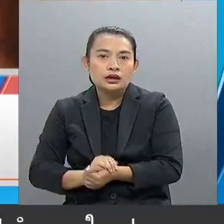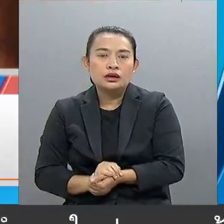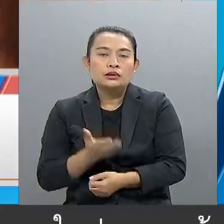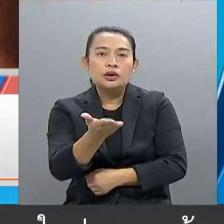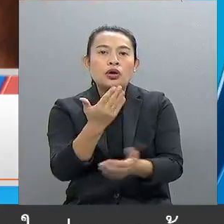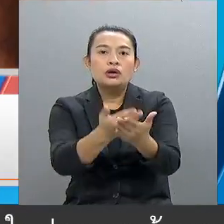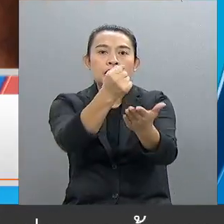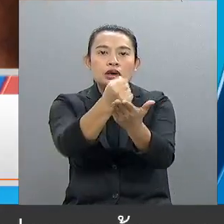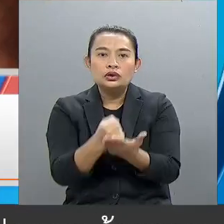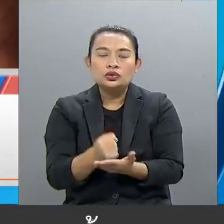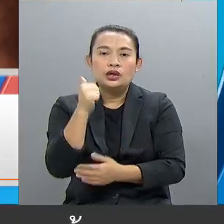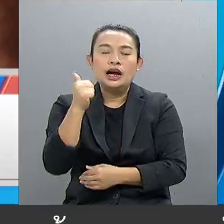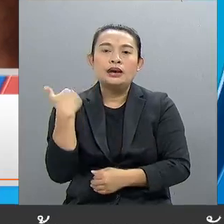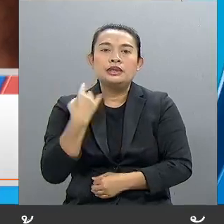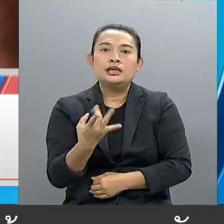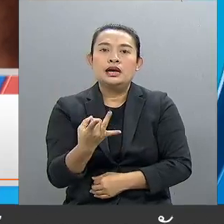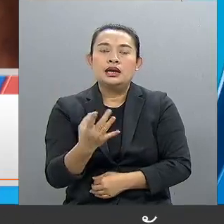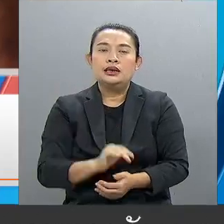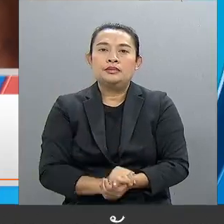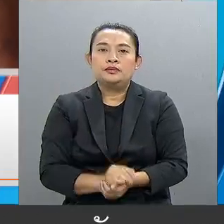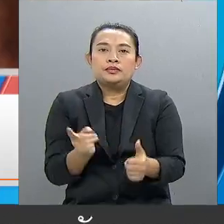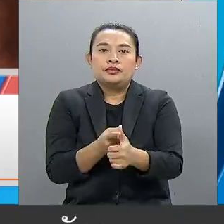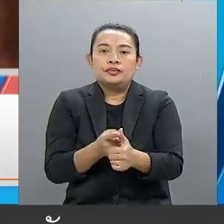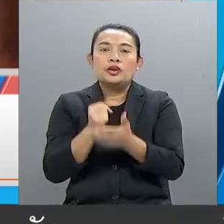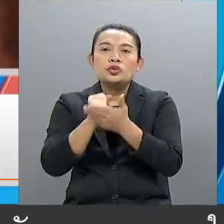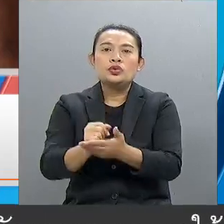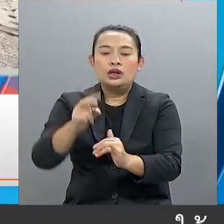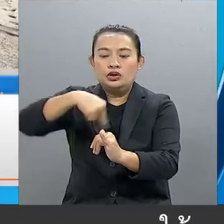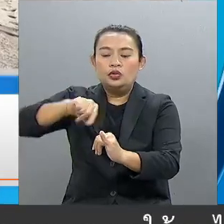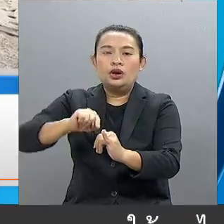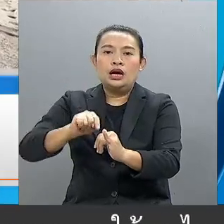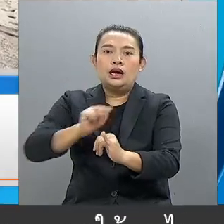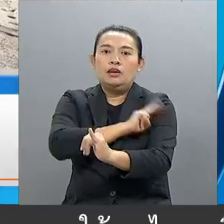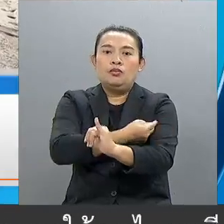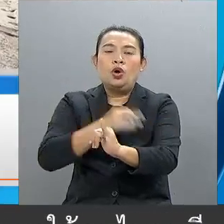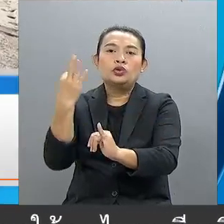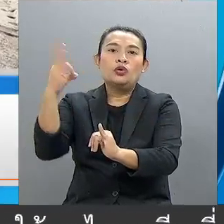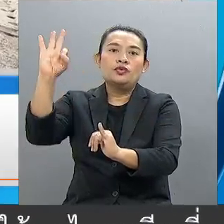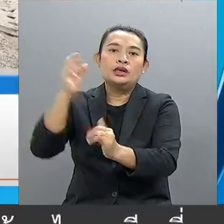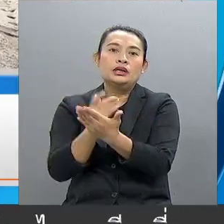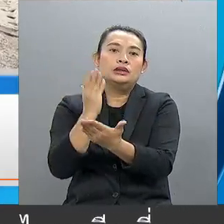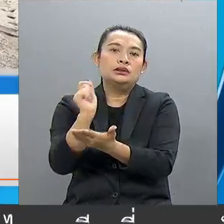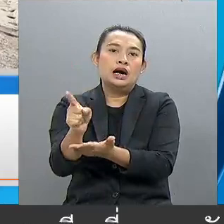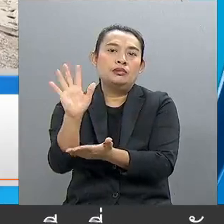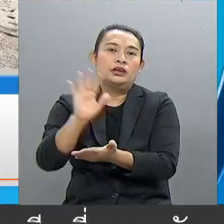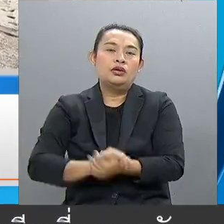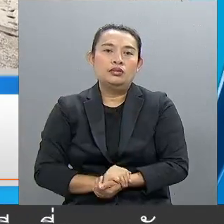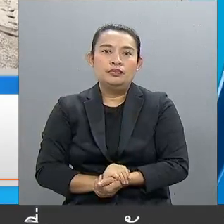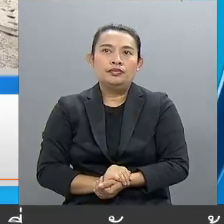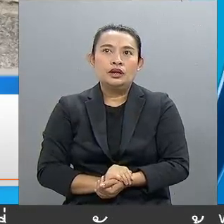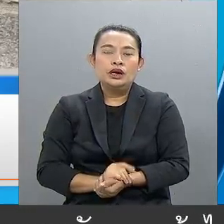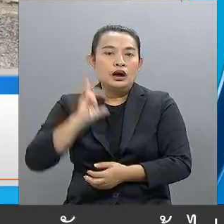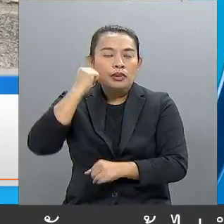ายมีอะไรบ้างอย่างแรกเลยค่ารักษาพยาบาลต้องฟรีทุกอย่างต้องจ่ายทุกอย่างอย่างที่สองครับท่านแม่ต้องขาดงานหยุดงานมาดูแลลู